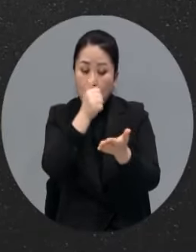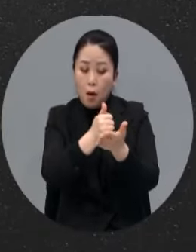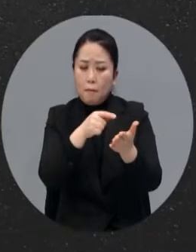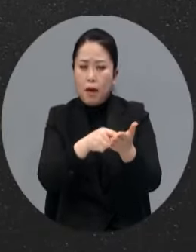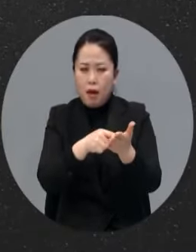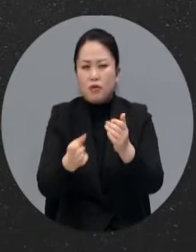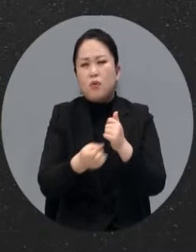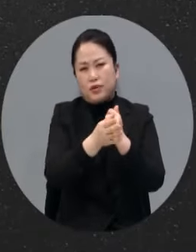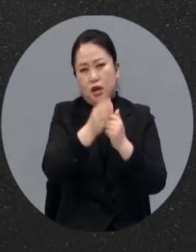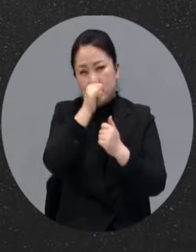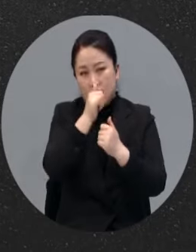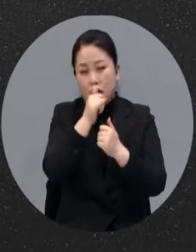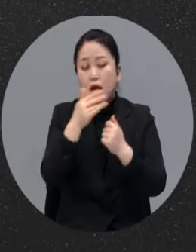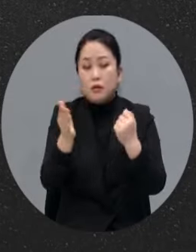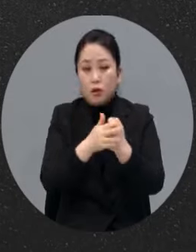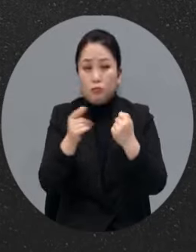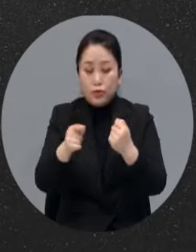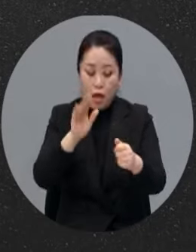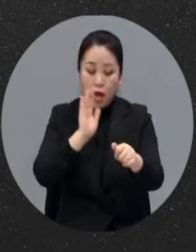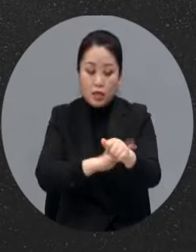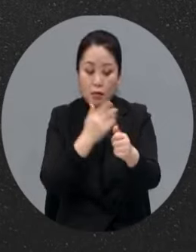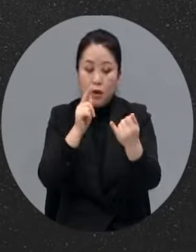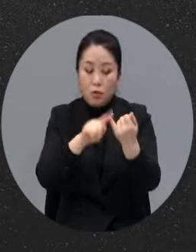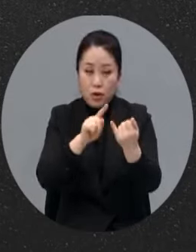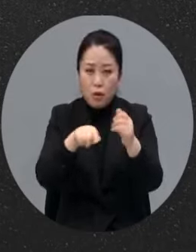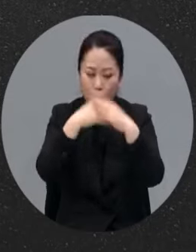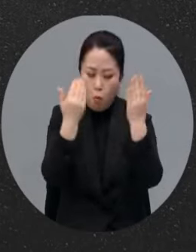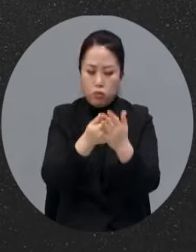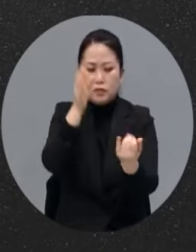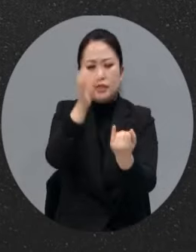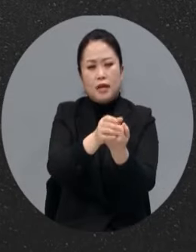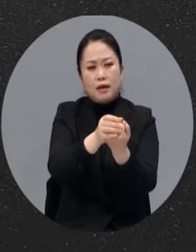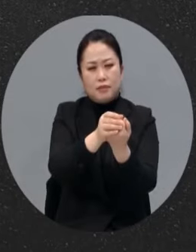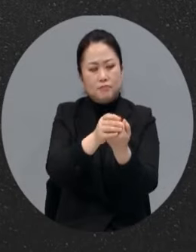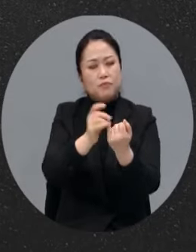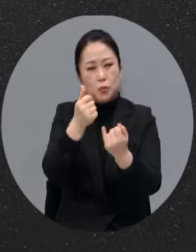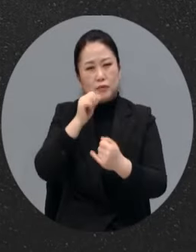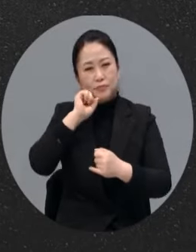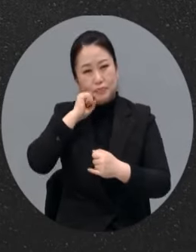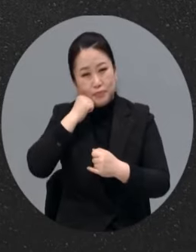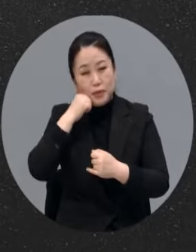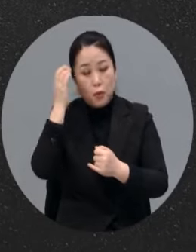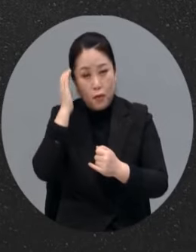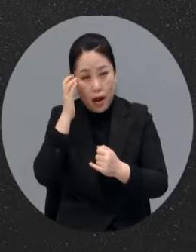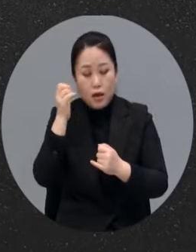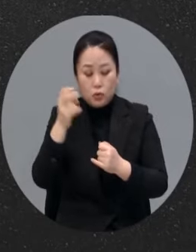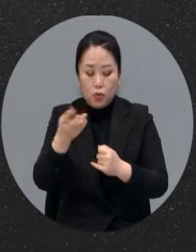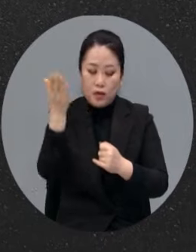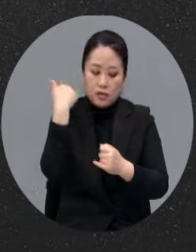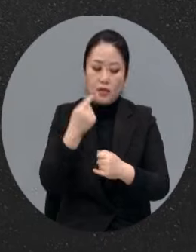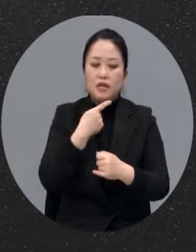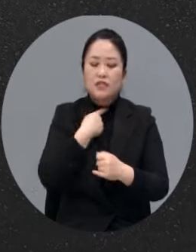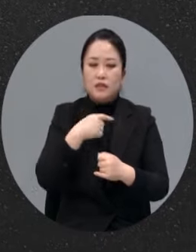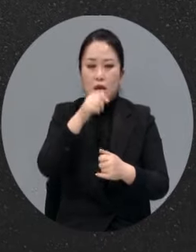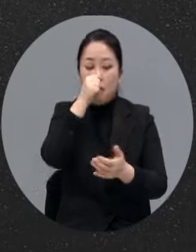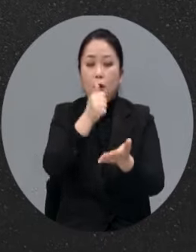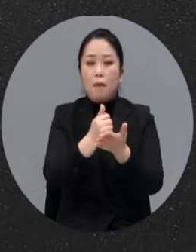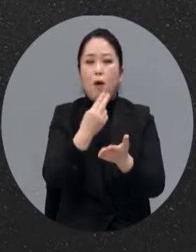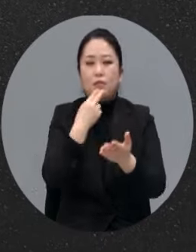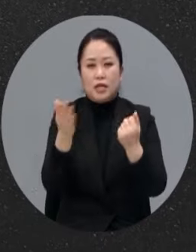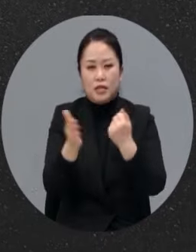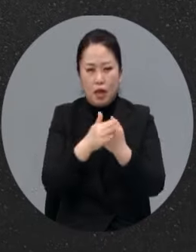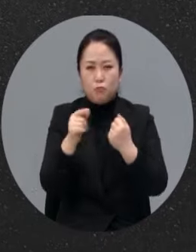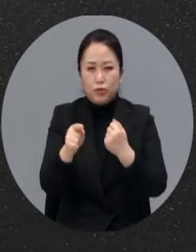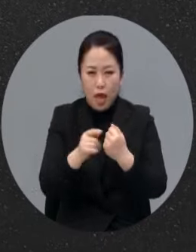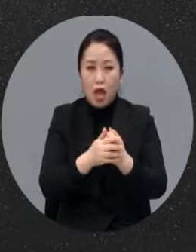영향을 준 것으로 보여 피고인에게 모든 책임을 묻기 어렵고 이전에 처벌 전력이 없어 교화 가능성이 없다고